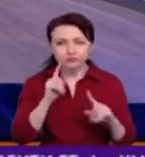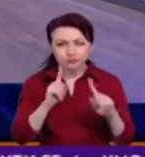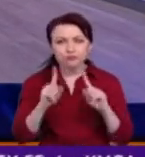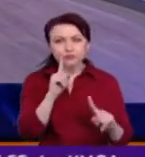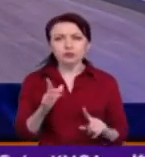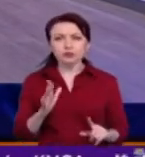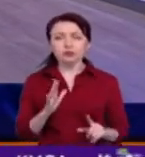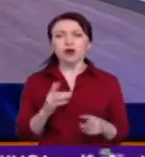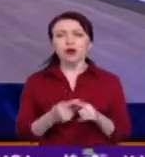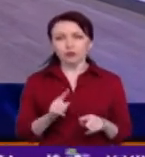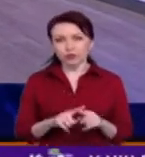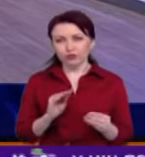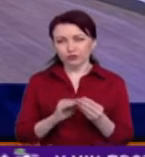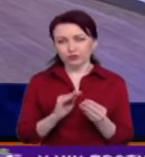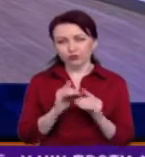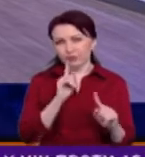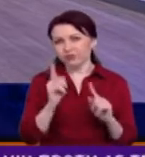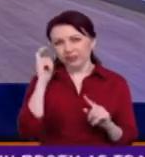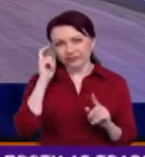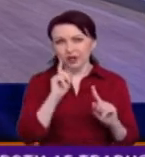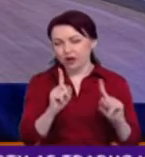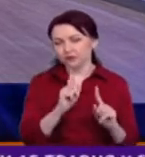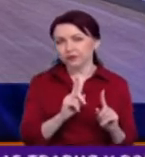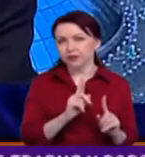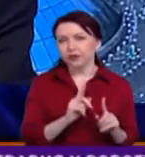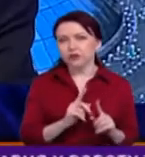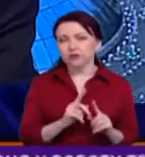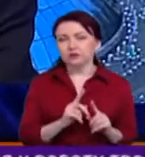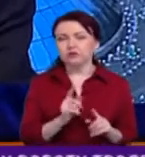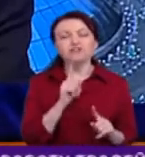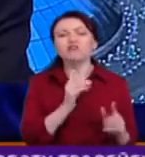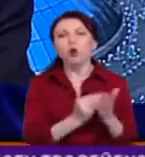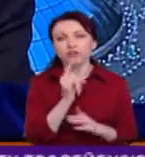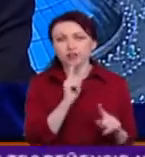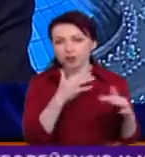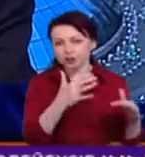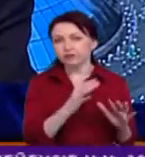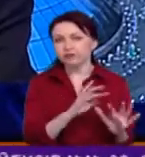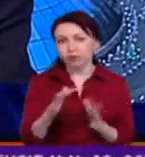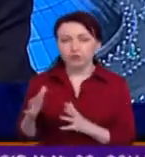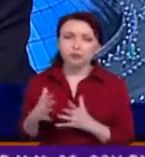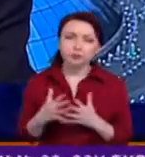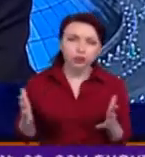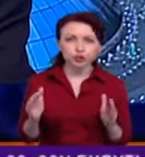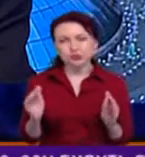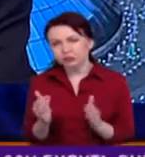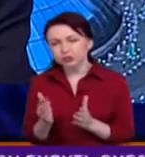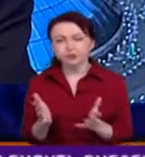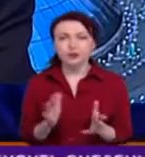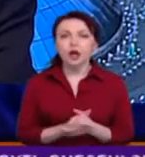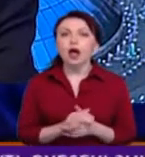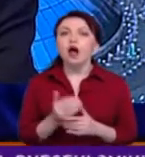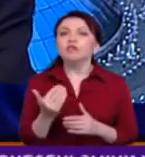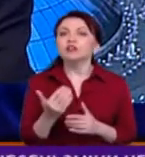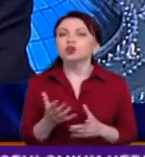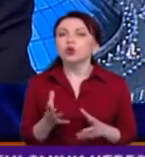контексті всіх процесів, що в раді відбувається, більшість, не більшість, коаліція, не коаліція. Як сприймають ваші колеги